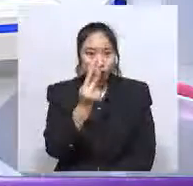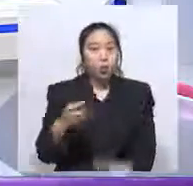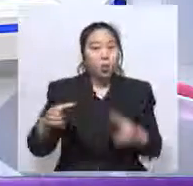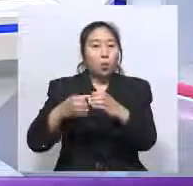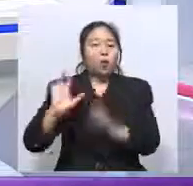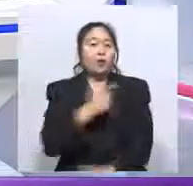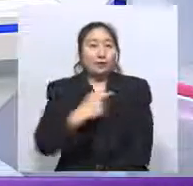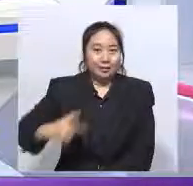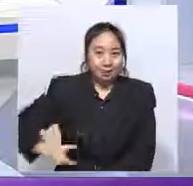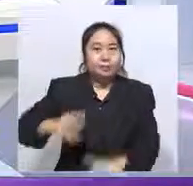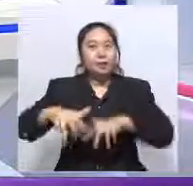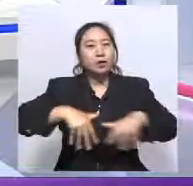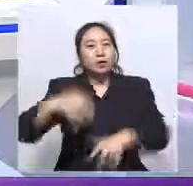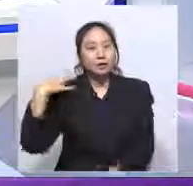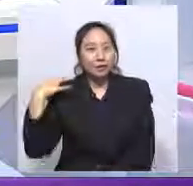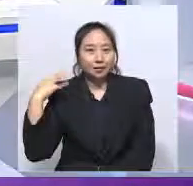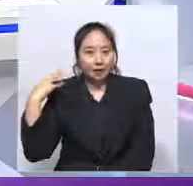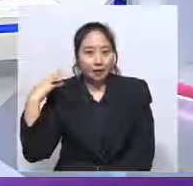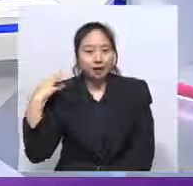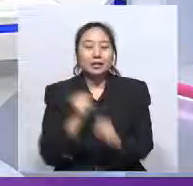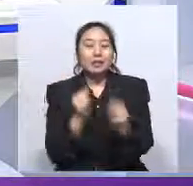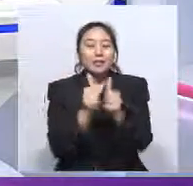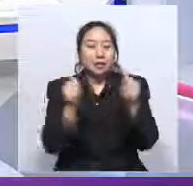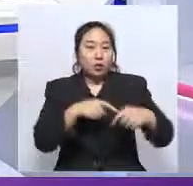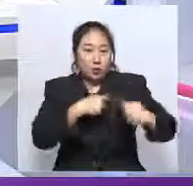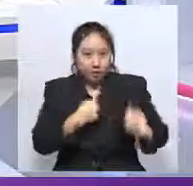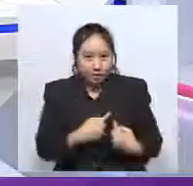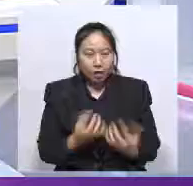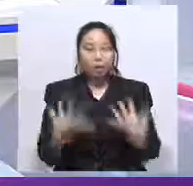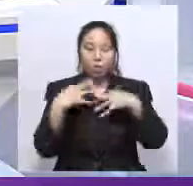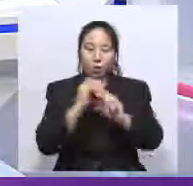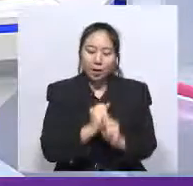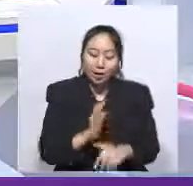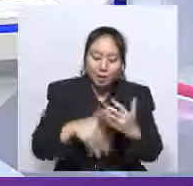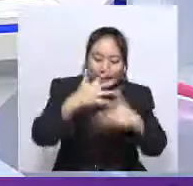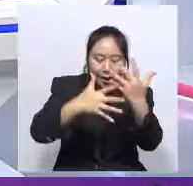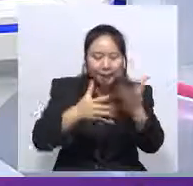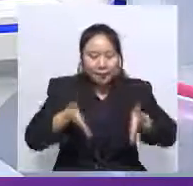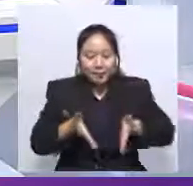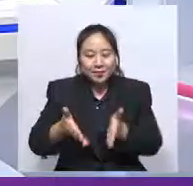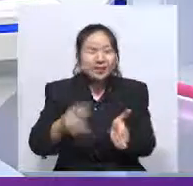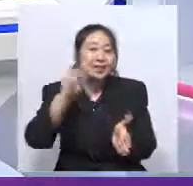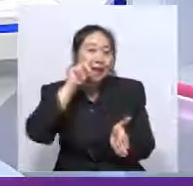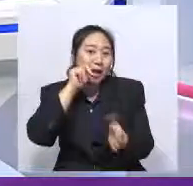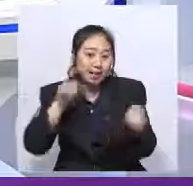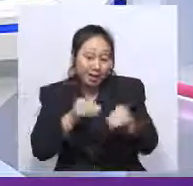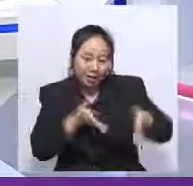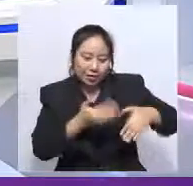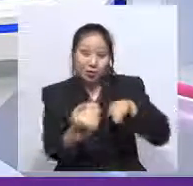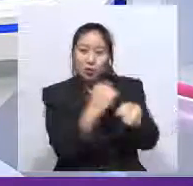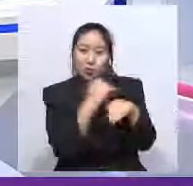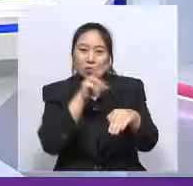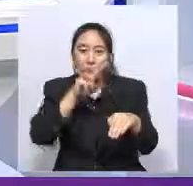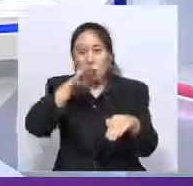ดยหน่วยพระราชทานและประชาชนจิตอาสาเราทำความดีด้วยหัวใจนะคะได้ร่วมกันพัฒนาปรับภูมิทัศน์คูน้ำริมถนนวิภาวดีรังสิต